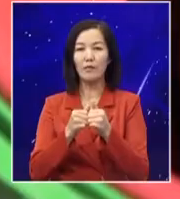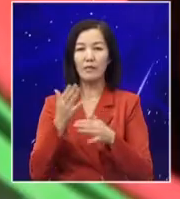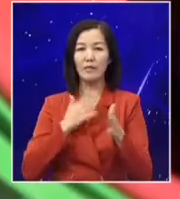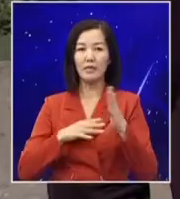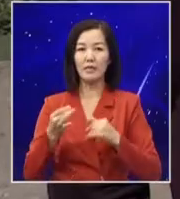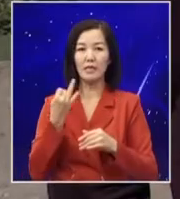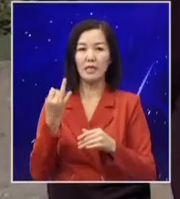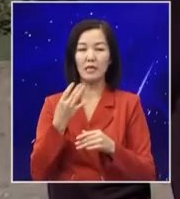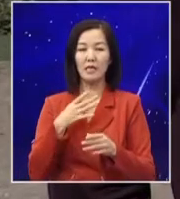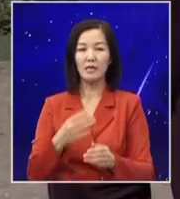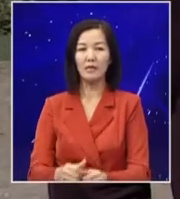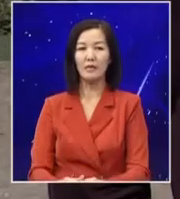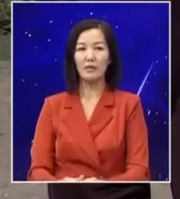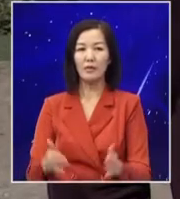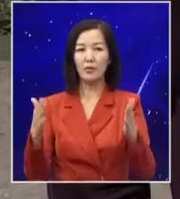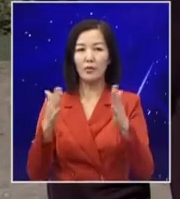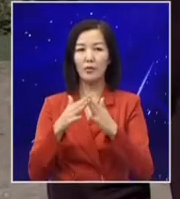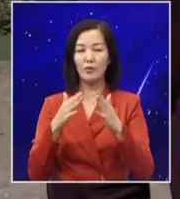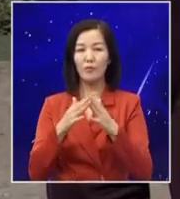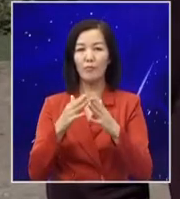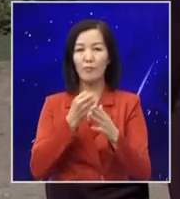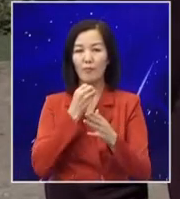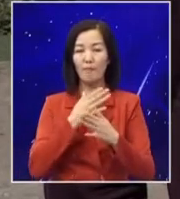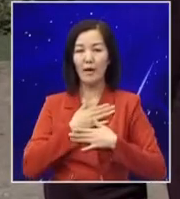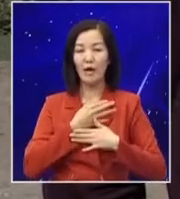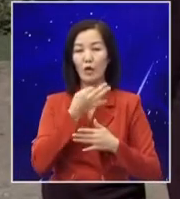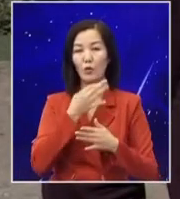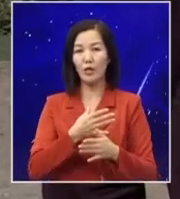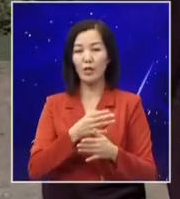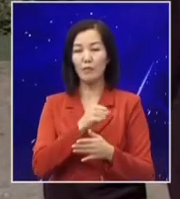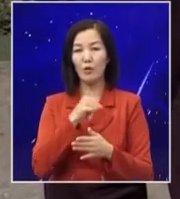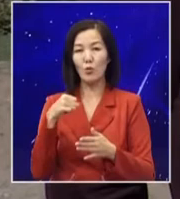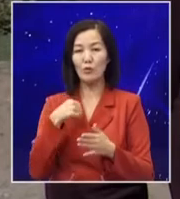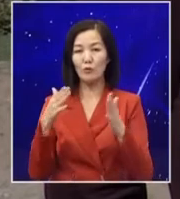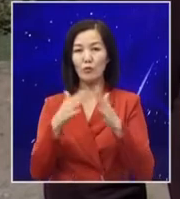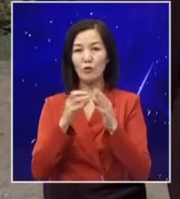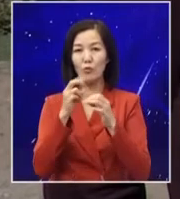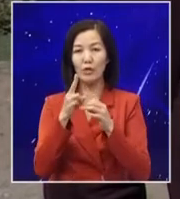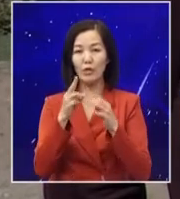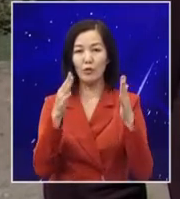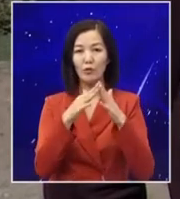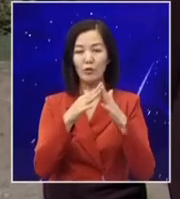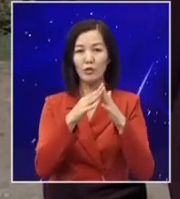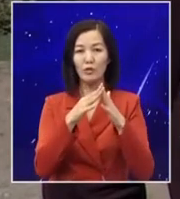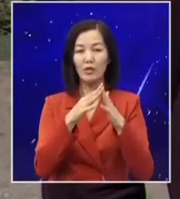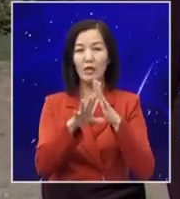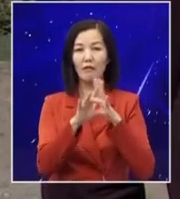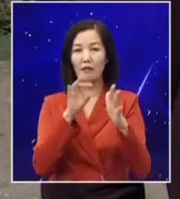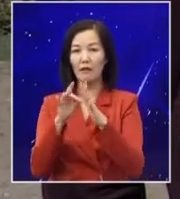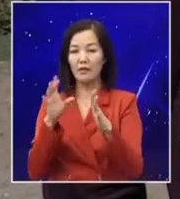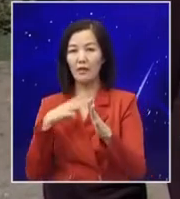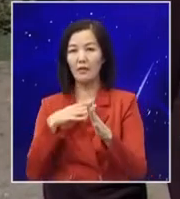қызыққан. Үй енді мен үшін берекелі үй болып табылады. Себебі бұл үйге мен өзім 12 үйдің ішінен осы үйге қатты жабыстым.